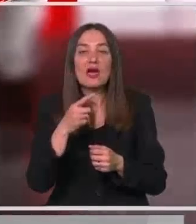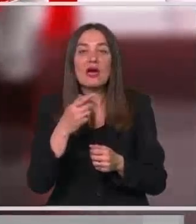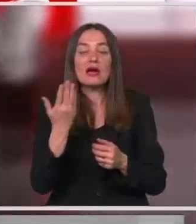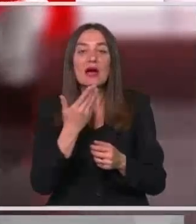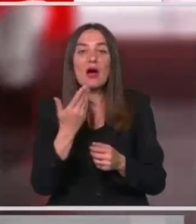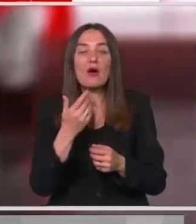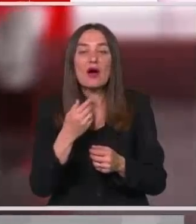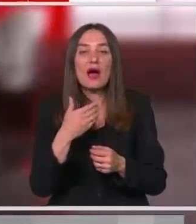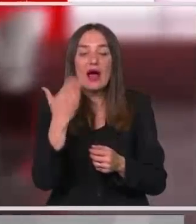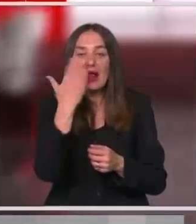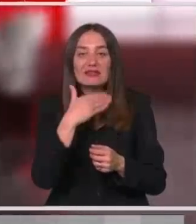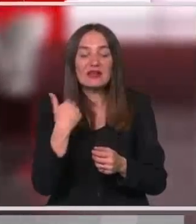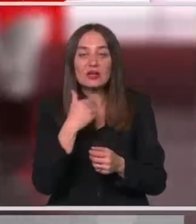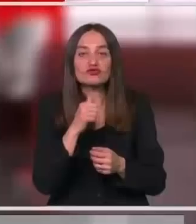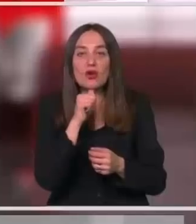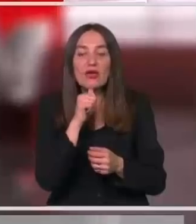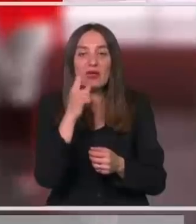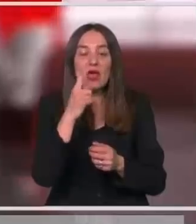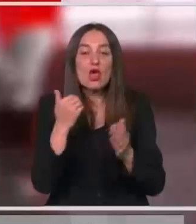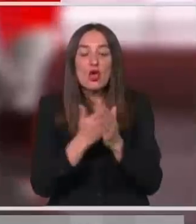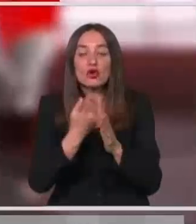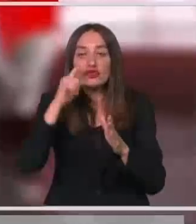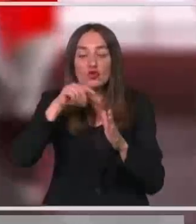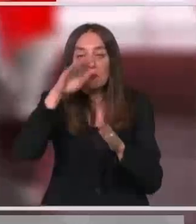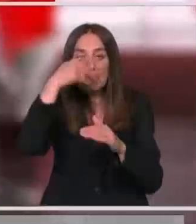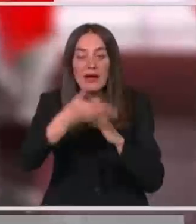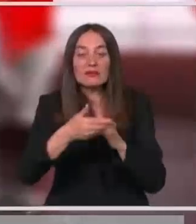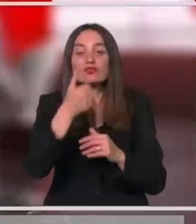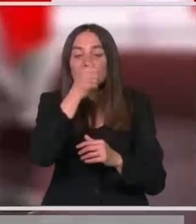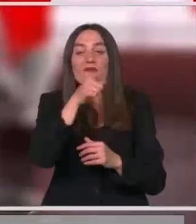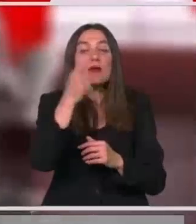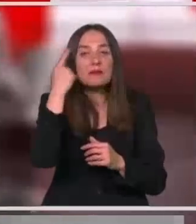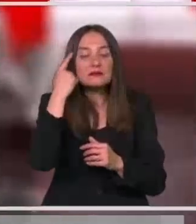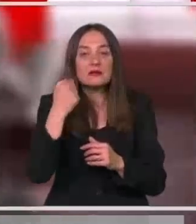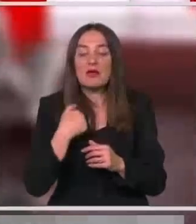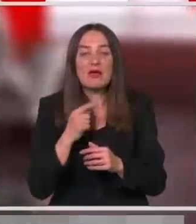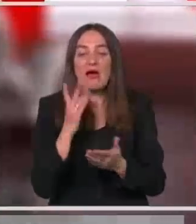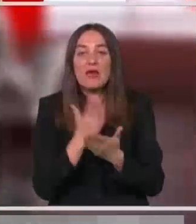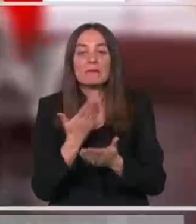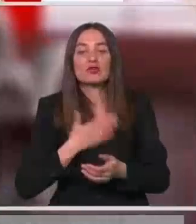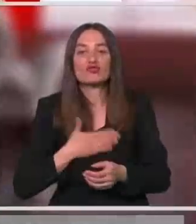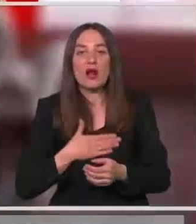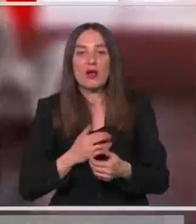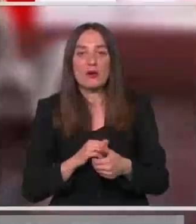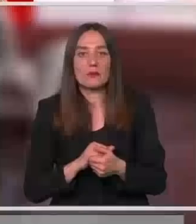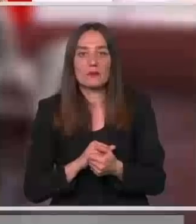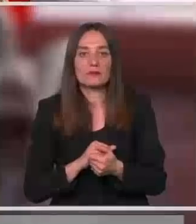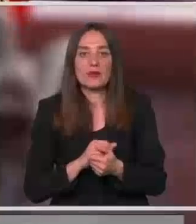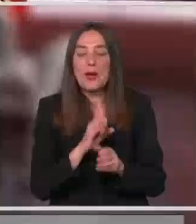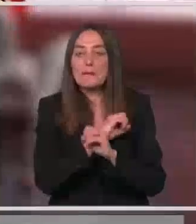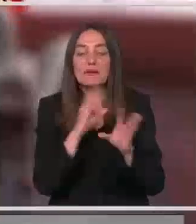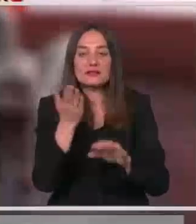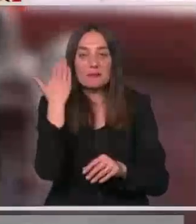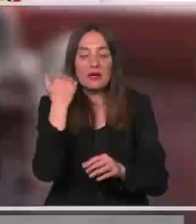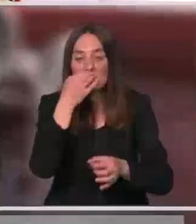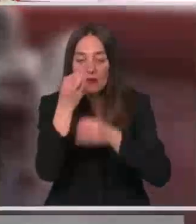slovo latiničnog i, da nam sledi još dublji pad posle ovoga. Šta vi smatrate? Pa ne bih želeo da bez